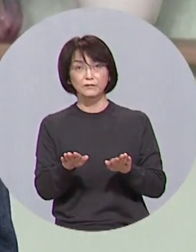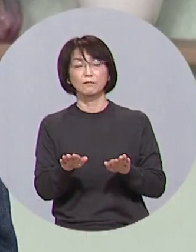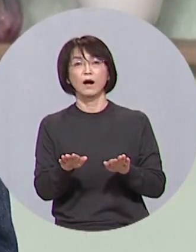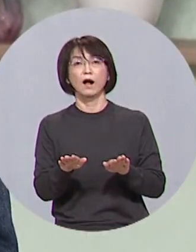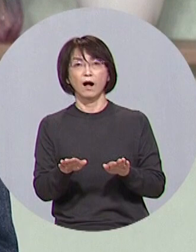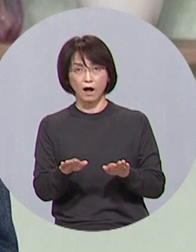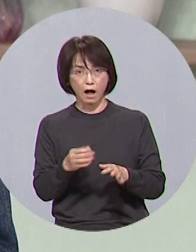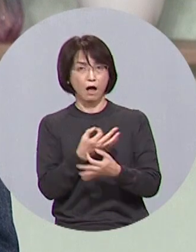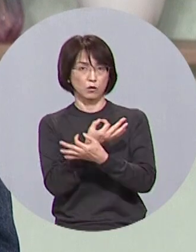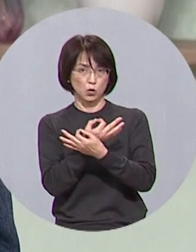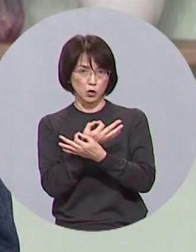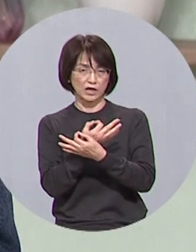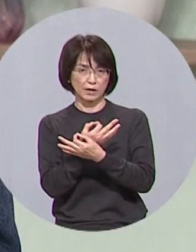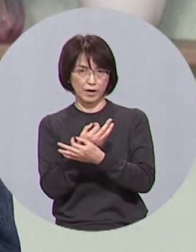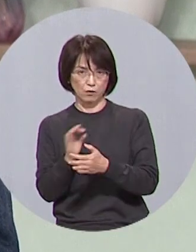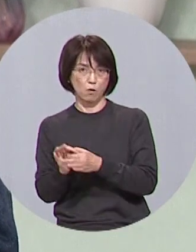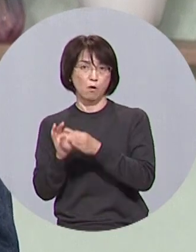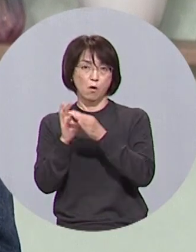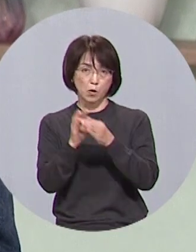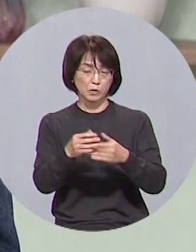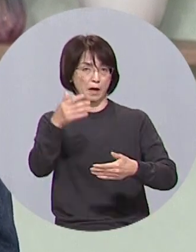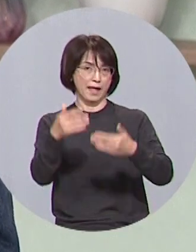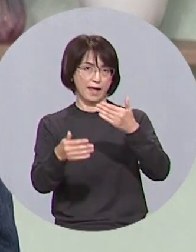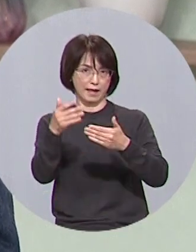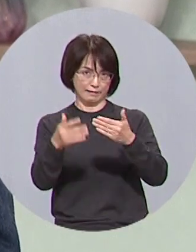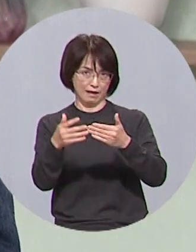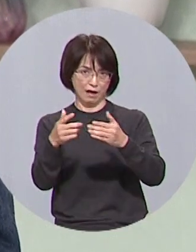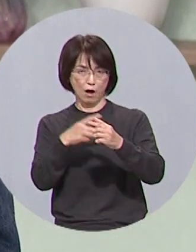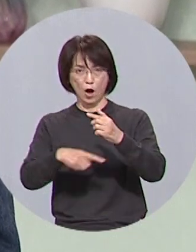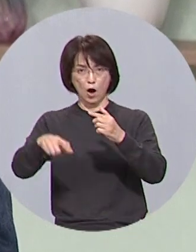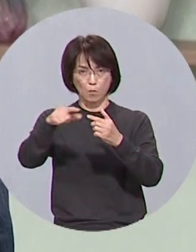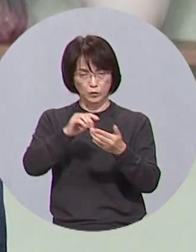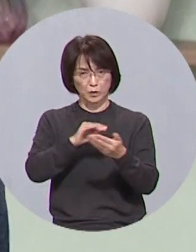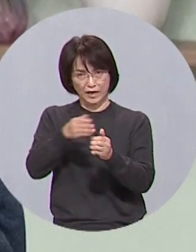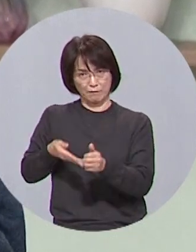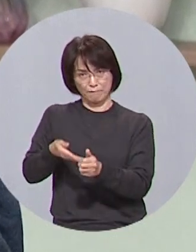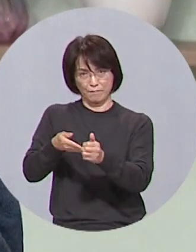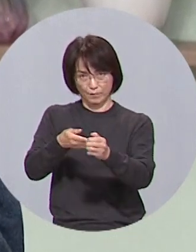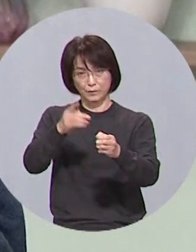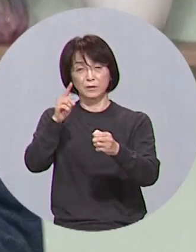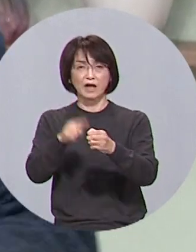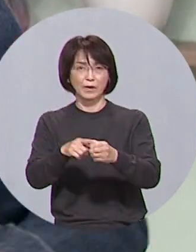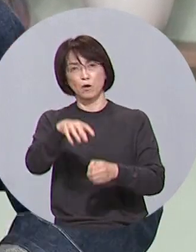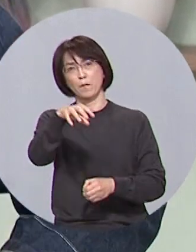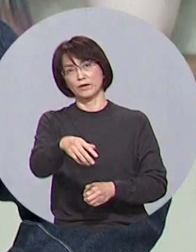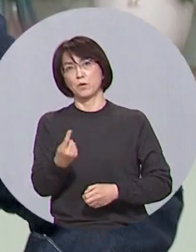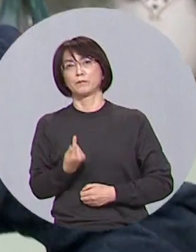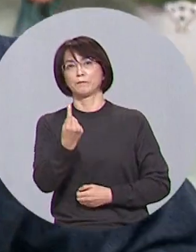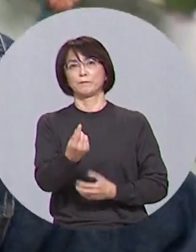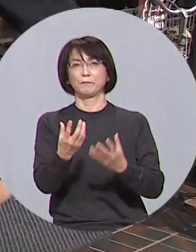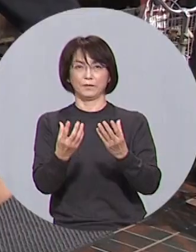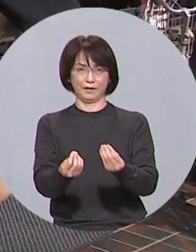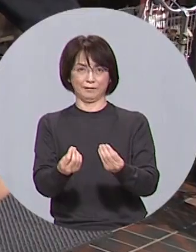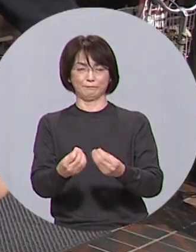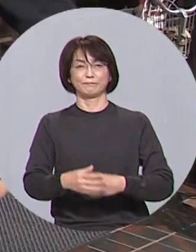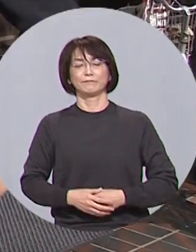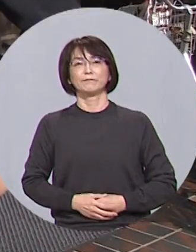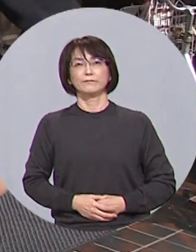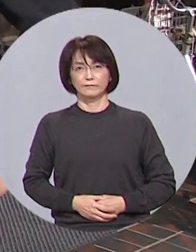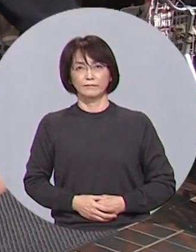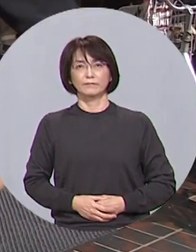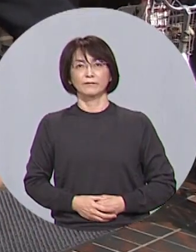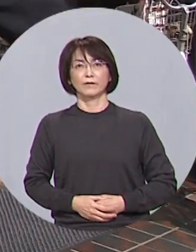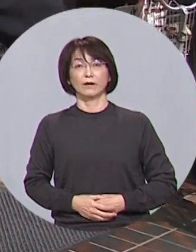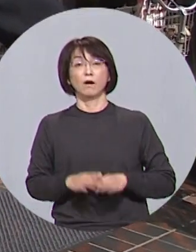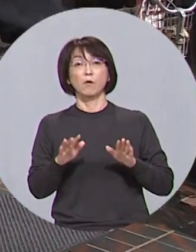で埼玉の続編映画とともに、もっと埼玉を推したくなるスポットを一緒に巡ってきました。ご覧ください。推し